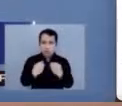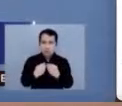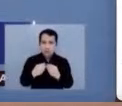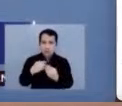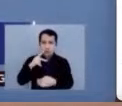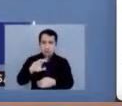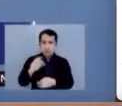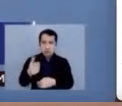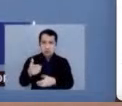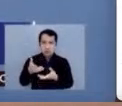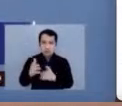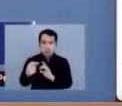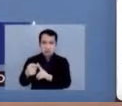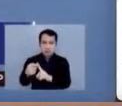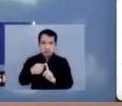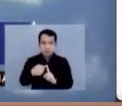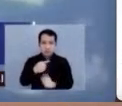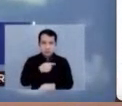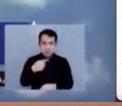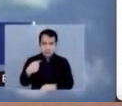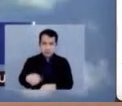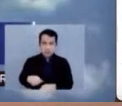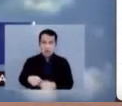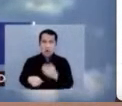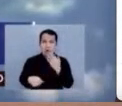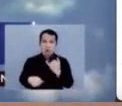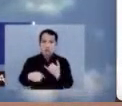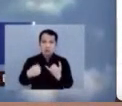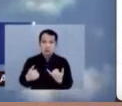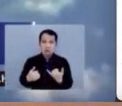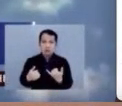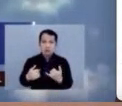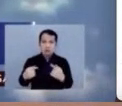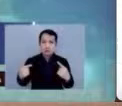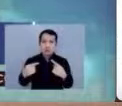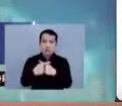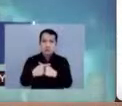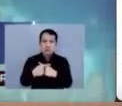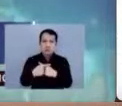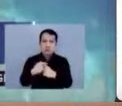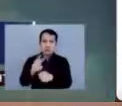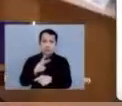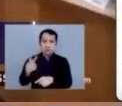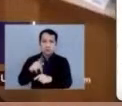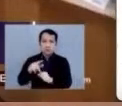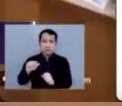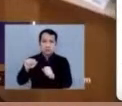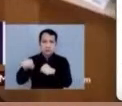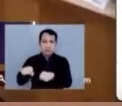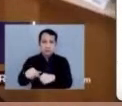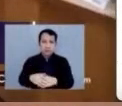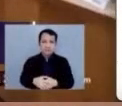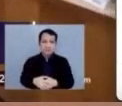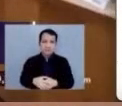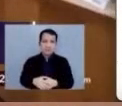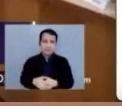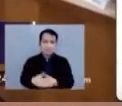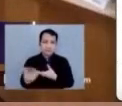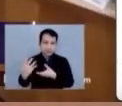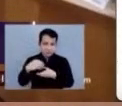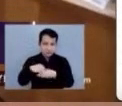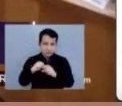ang nag-recruit sa mga Chinese, lalo na ngayong mainit ang tensyon sa West Philippine Sea. Kapag tayo napasok